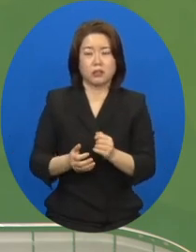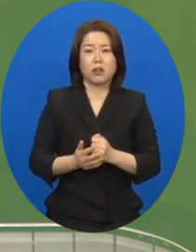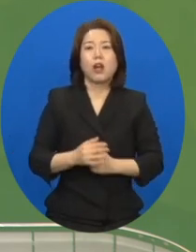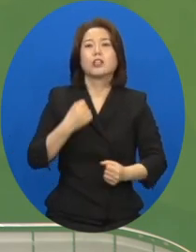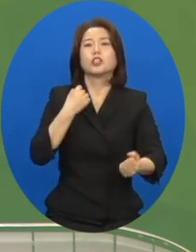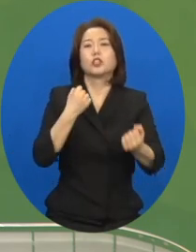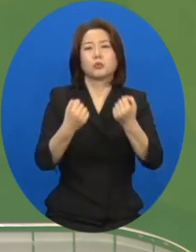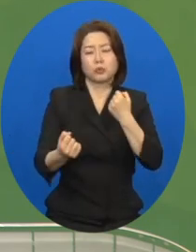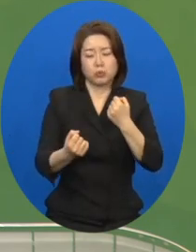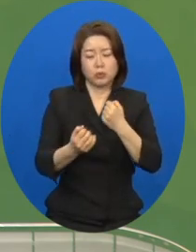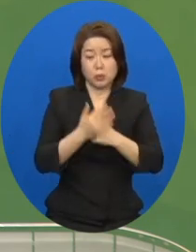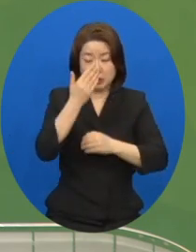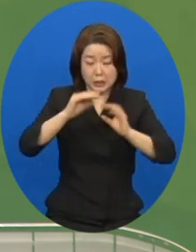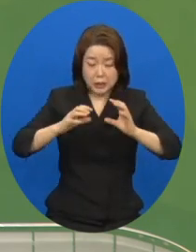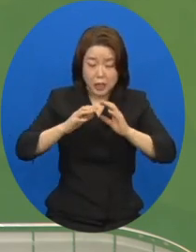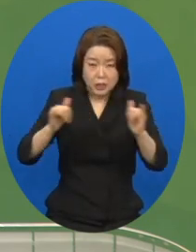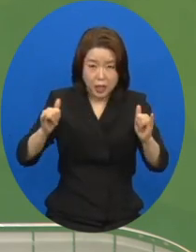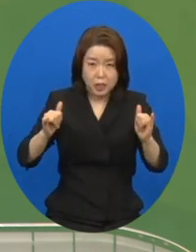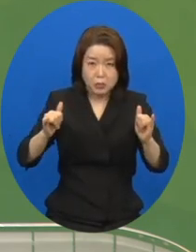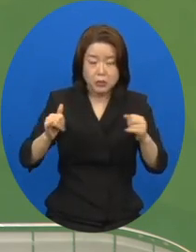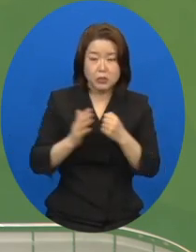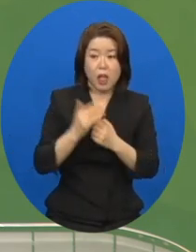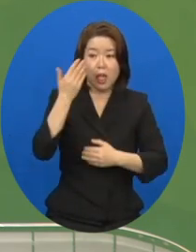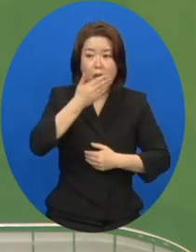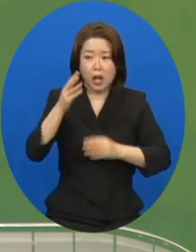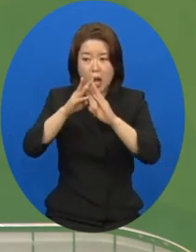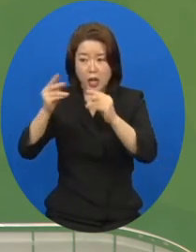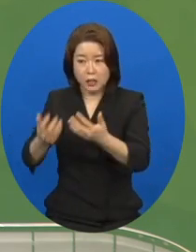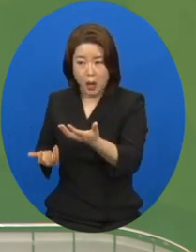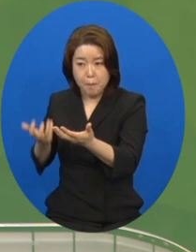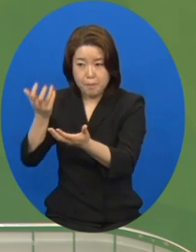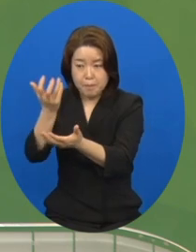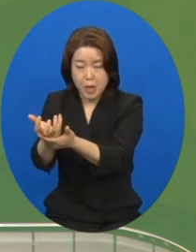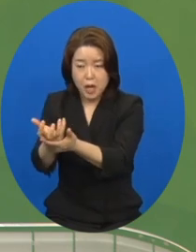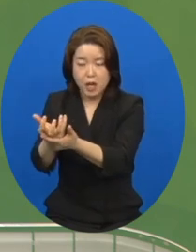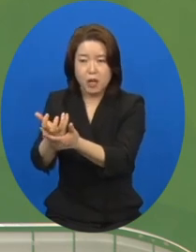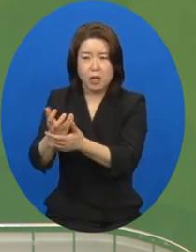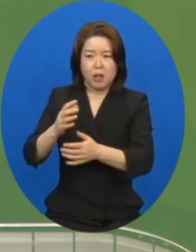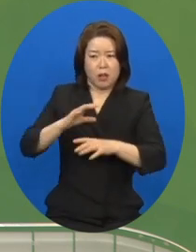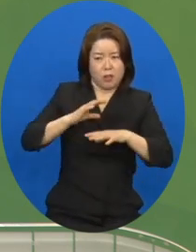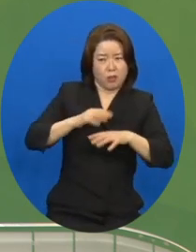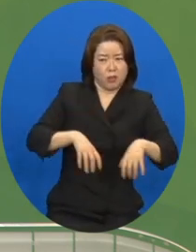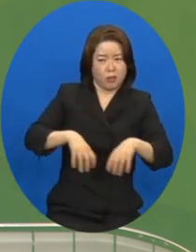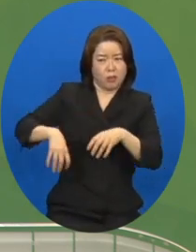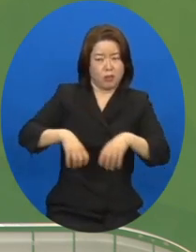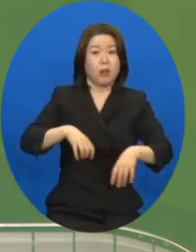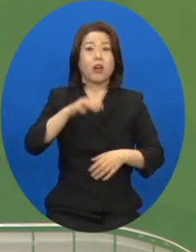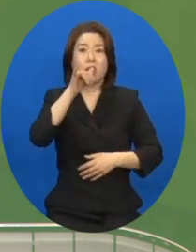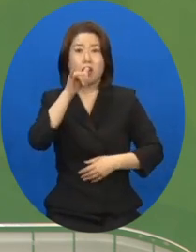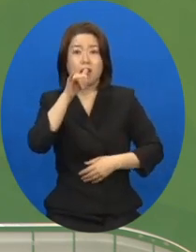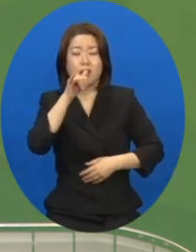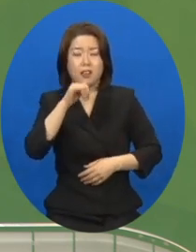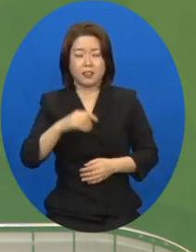그런데 이스라엘 백성들이 가나안 땅 들어가기를 무서워했었습니다.